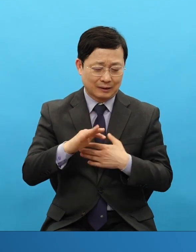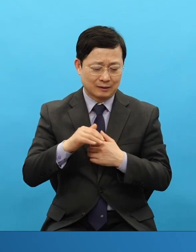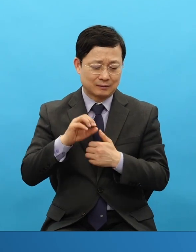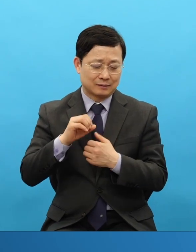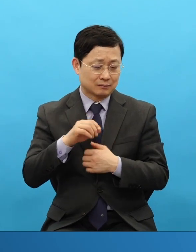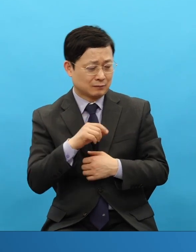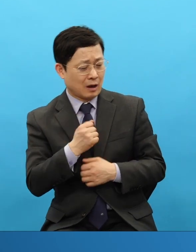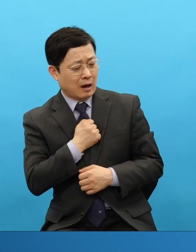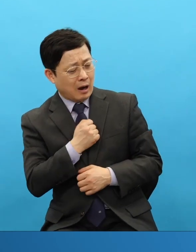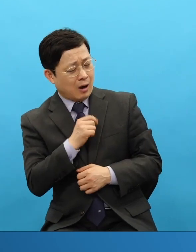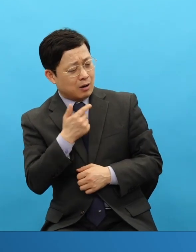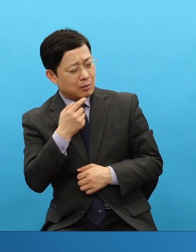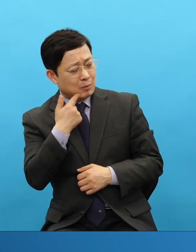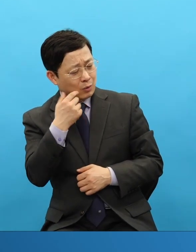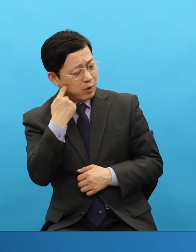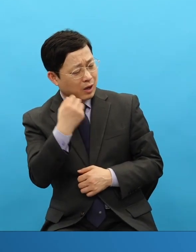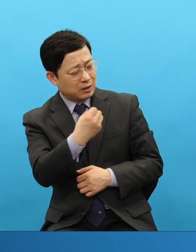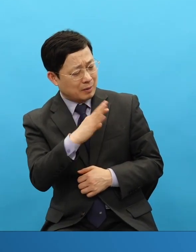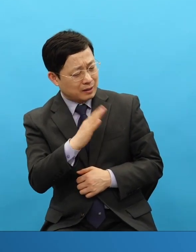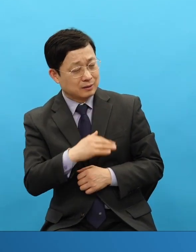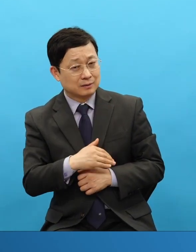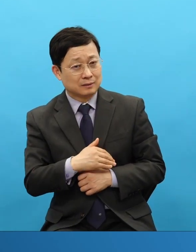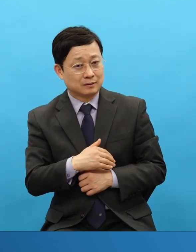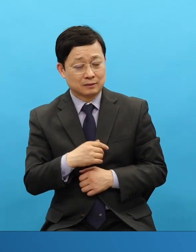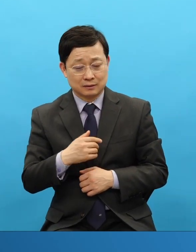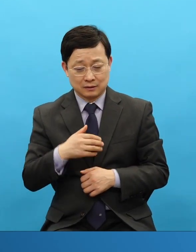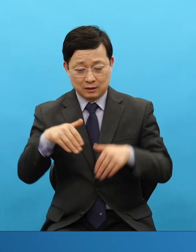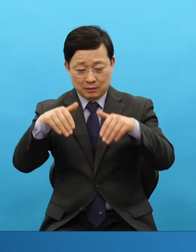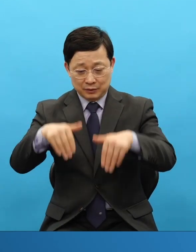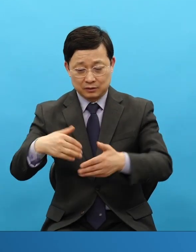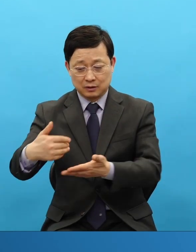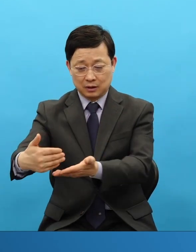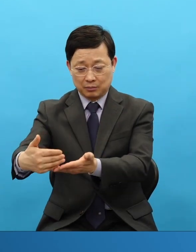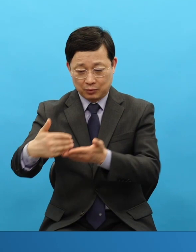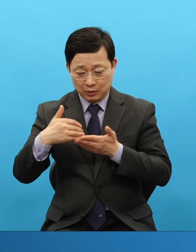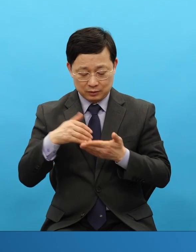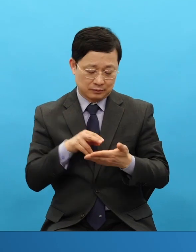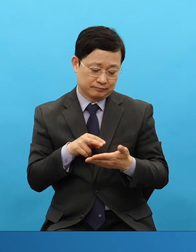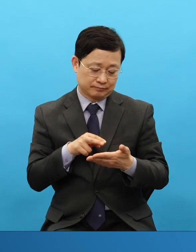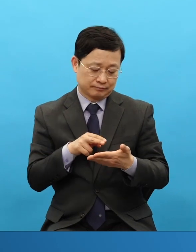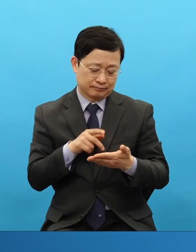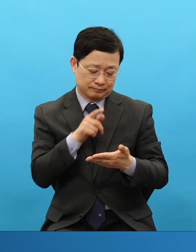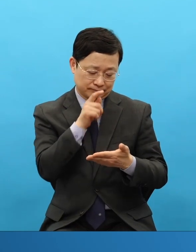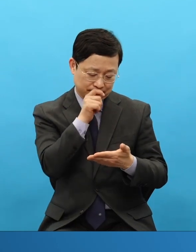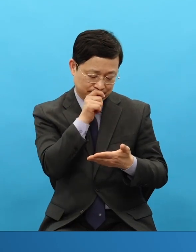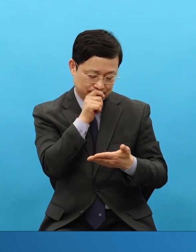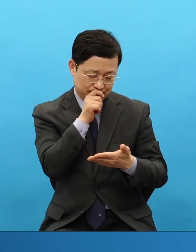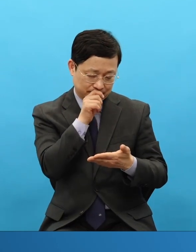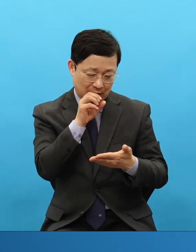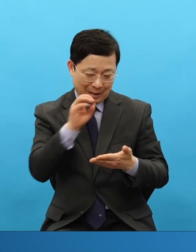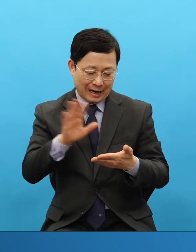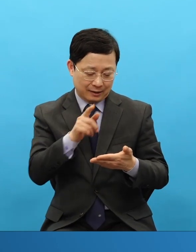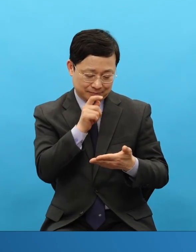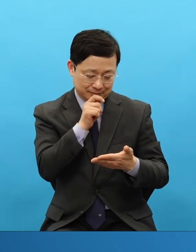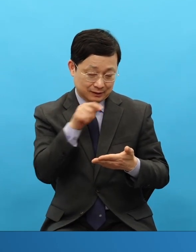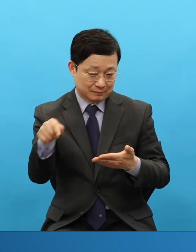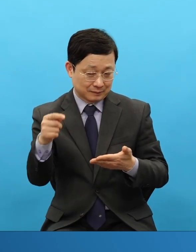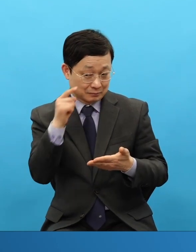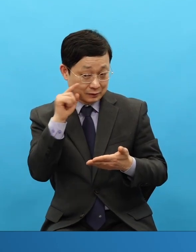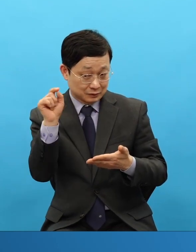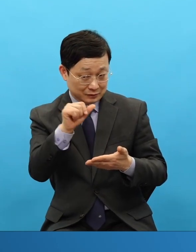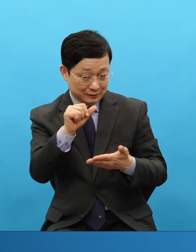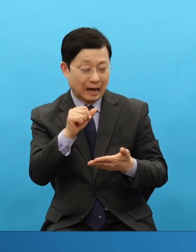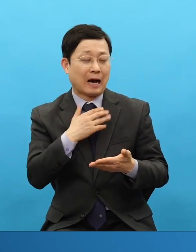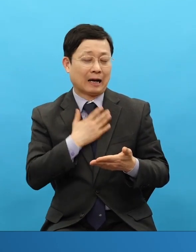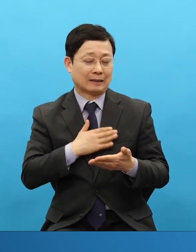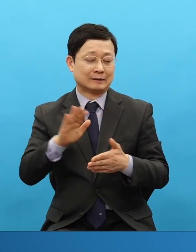don't answer, just wait. 우리 비서들이 보고했는데 제가 아무 말 하지 않으면 안 합니다. The secretaries they report something, I don't respond, they don't do it. 그 이유 The